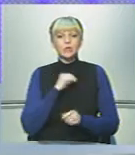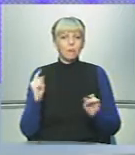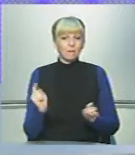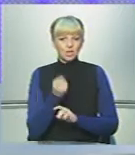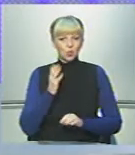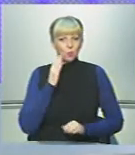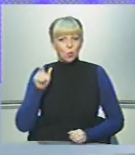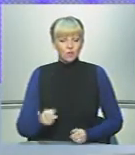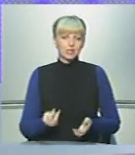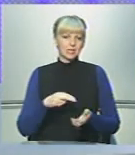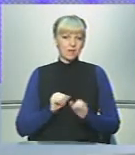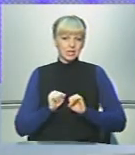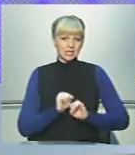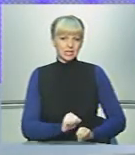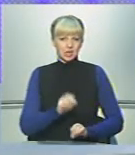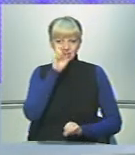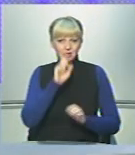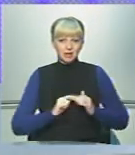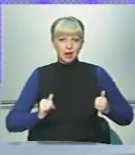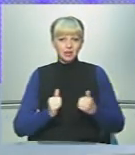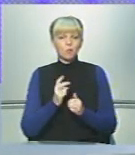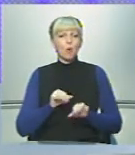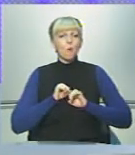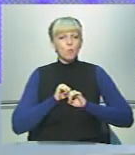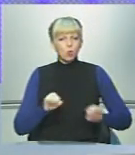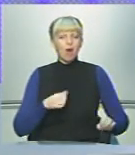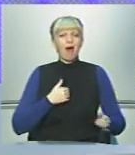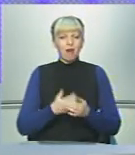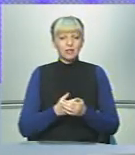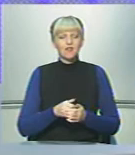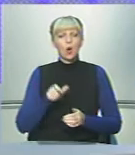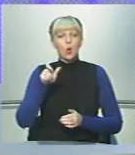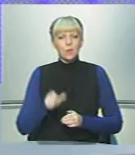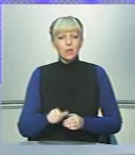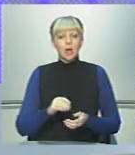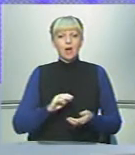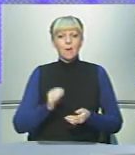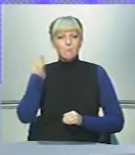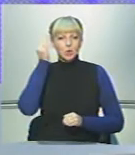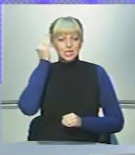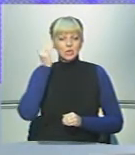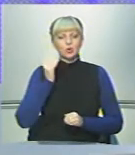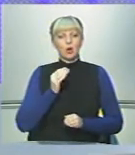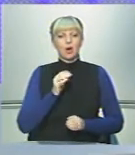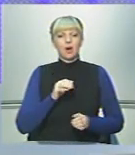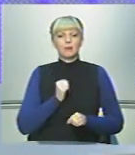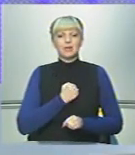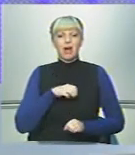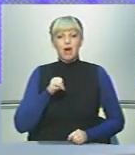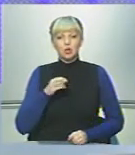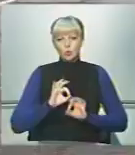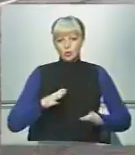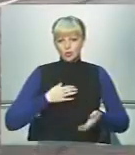перших буковинців став на захист країни. Про мужність та активну громадянську позицію бійця АТО розкаже Мирослав